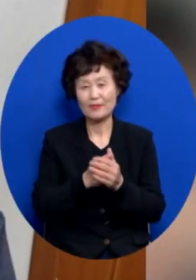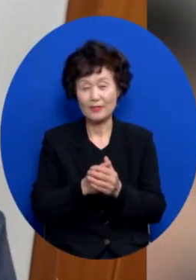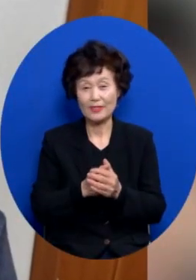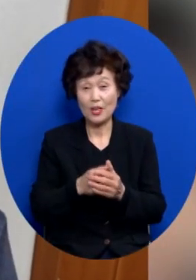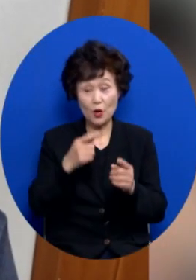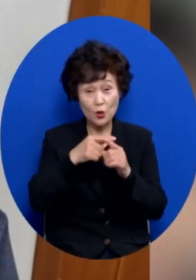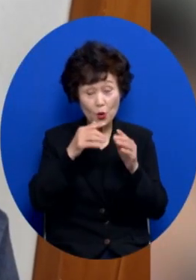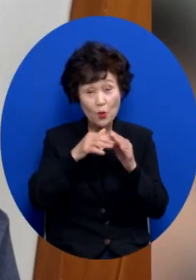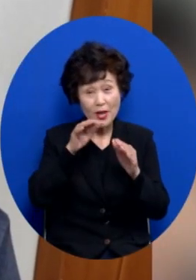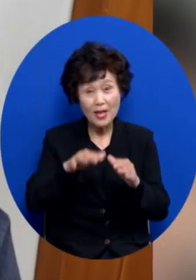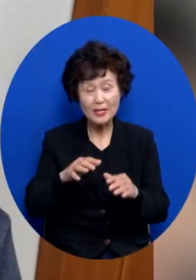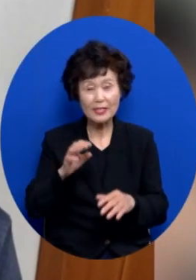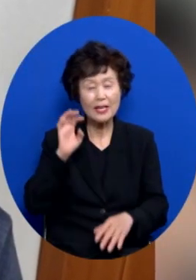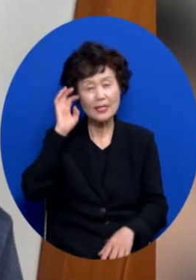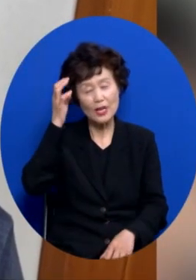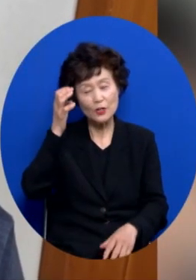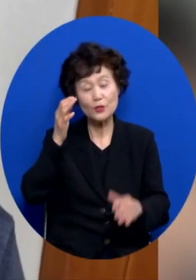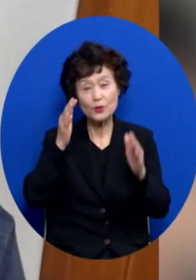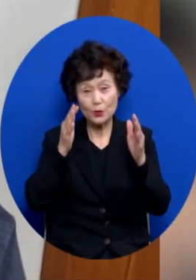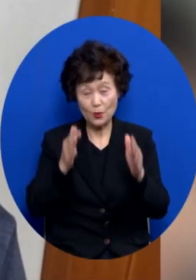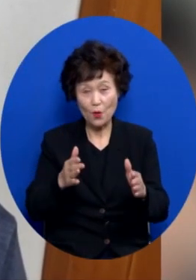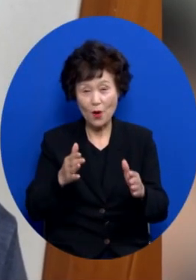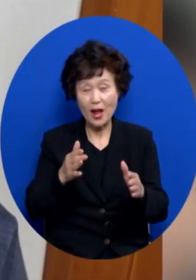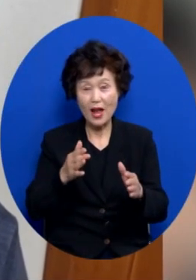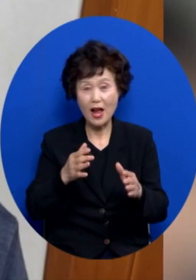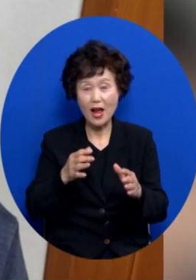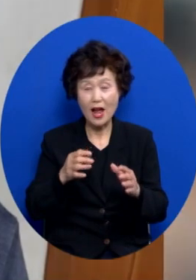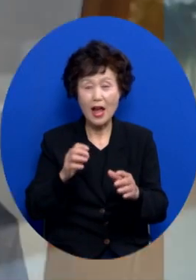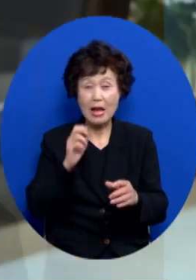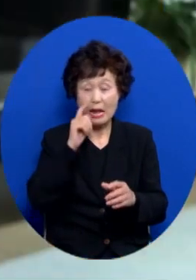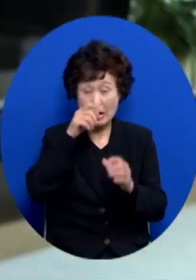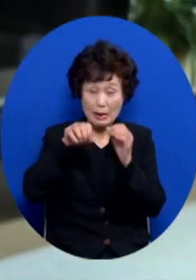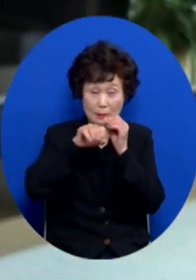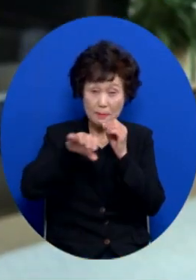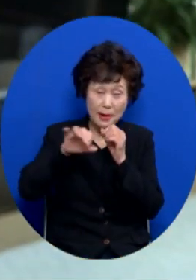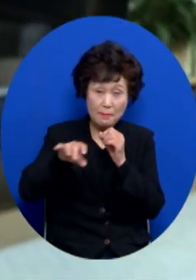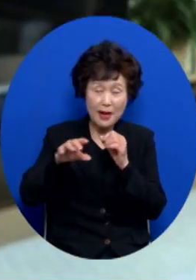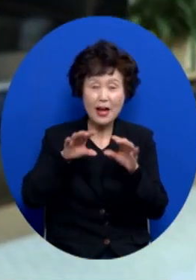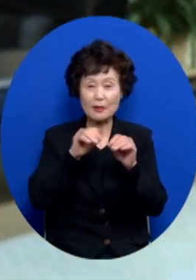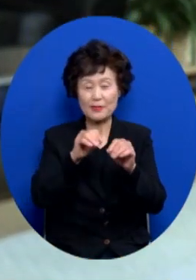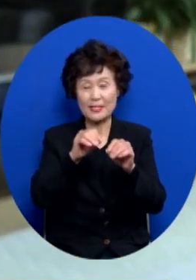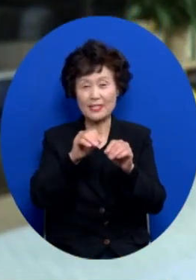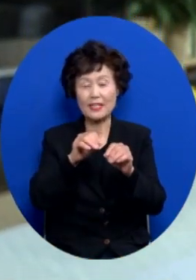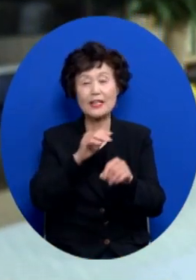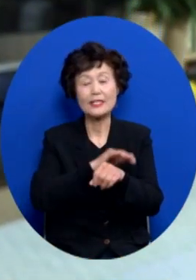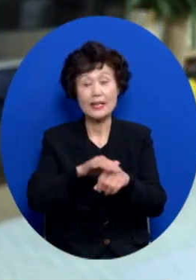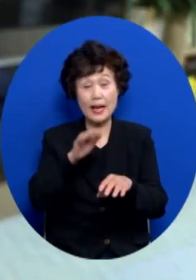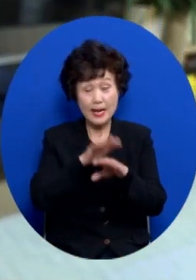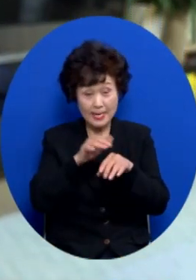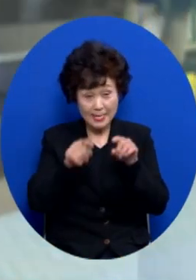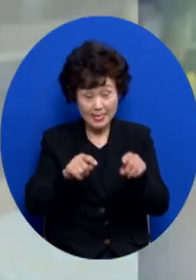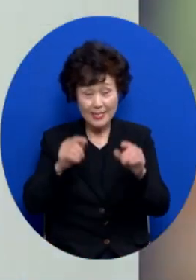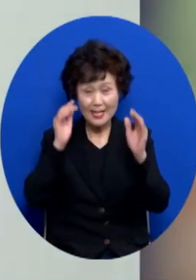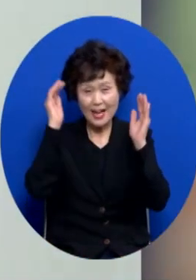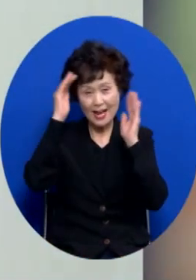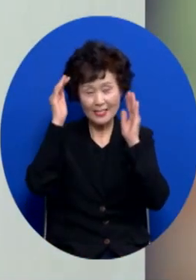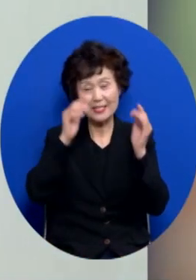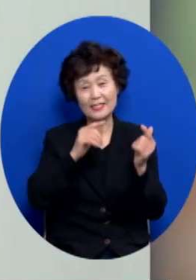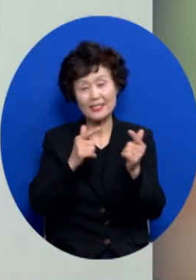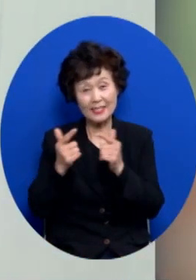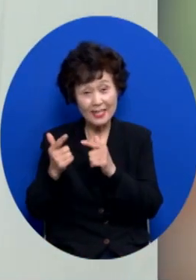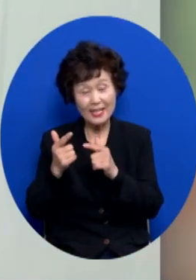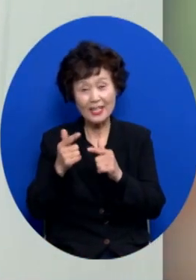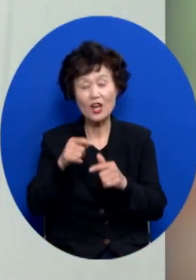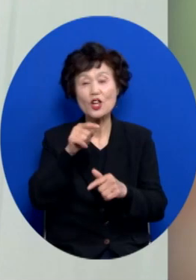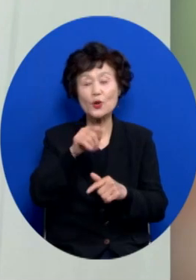도림교회는 또 사순절 기간 동안 탄소금식을 진행했습니다. 잘 실천한 교회학교 아이들에게는